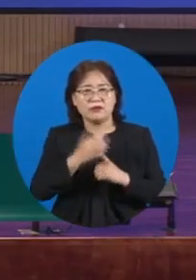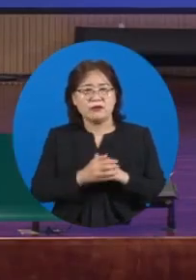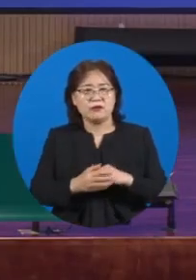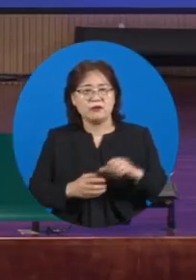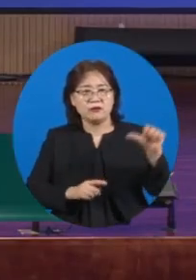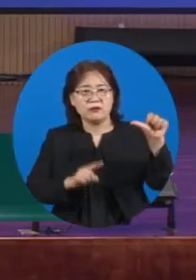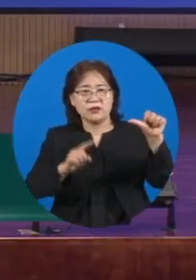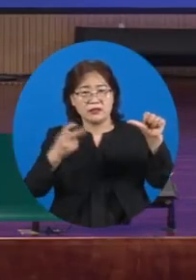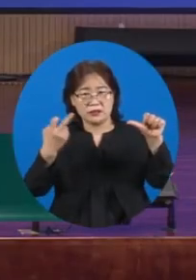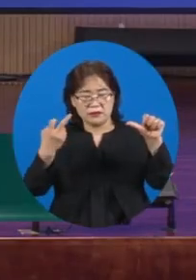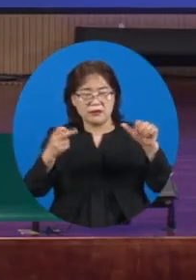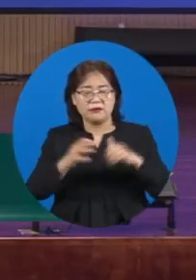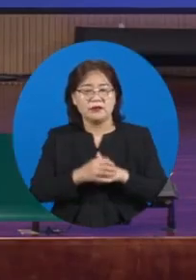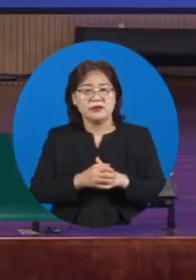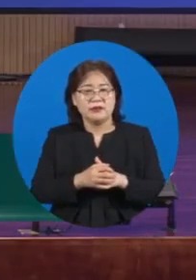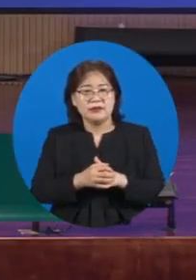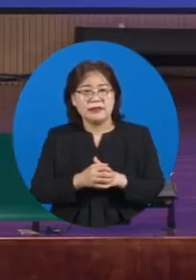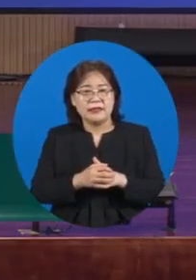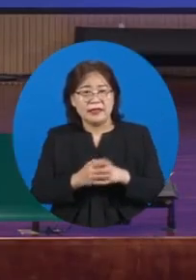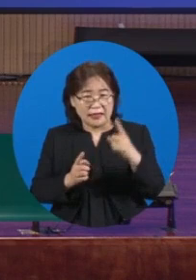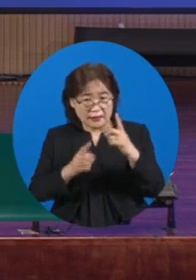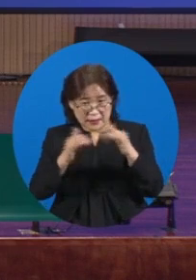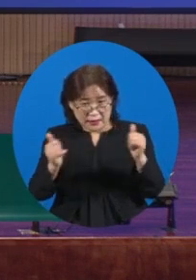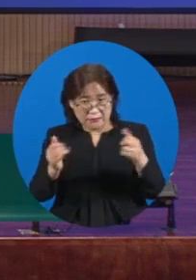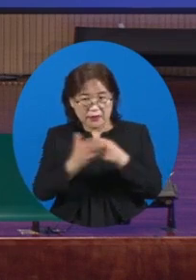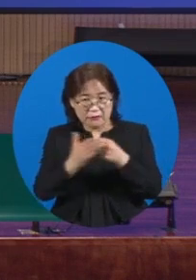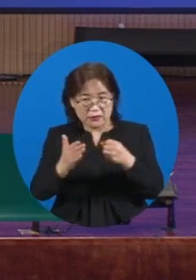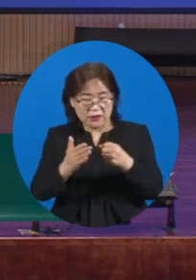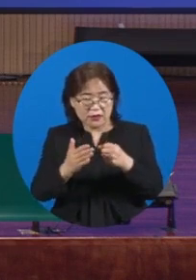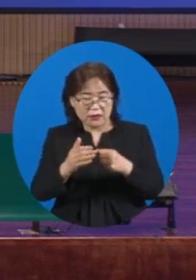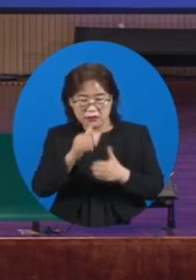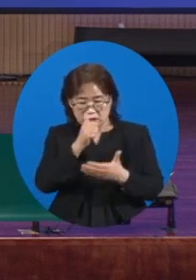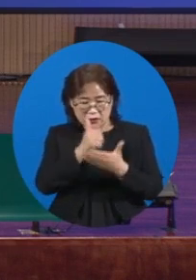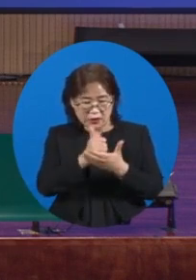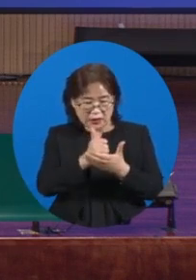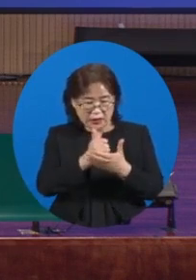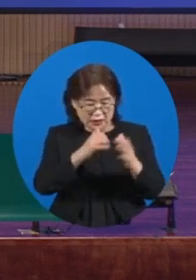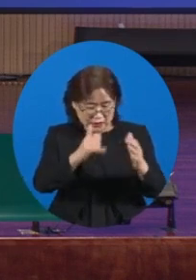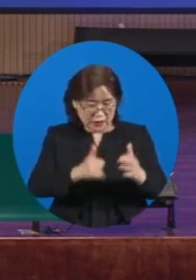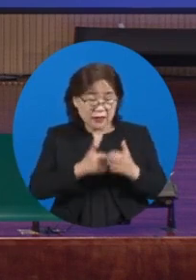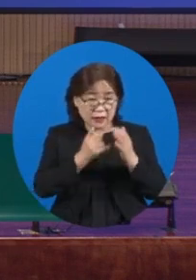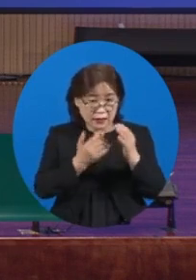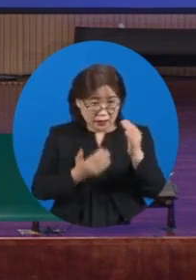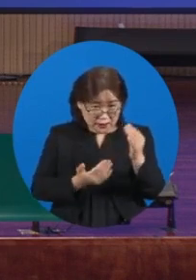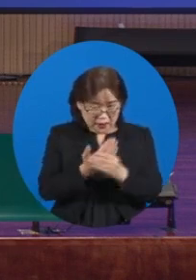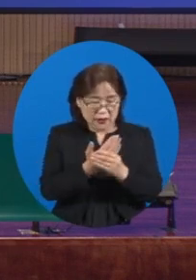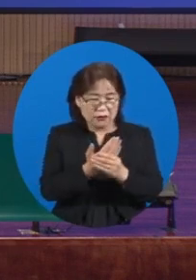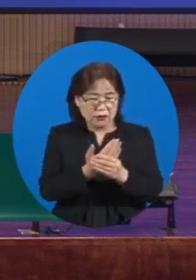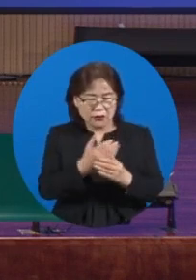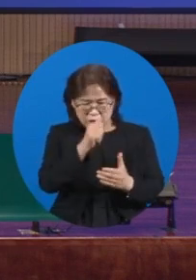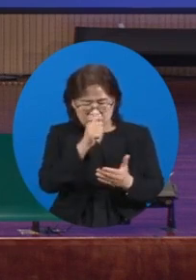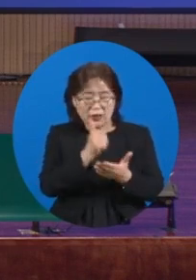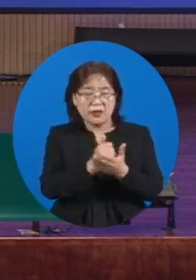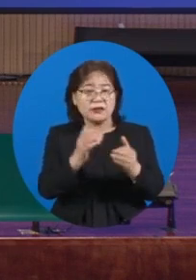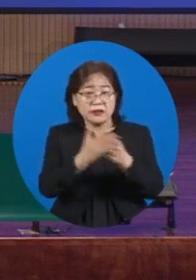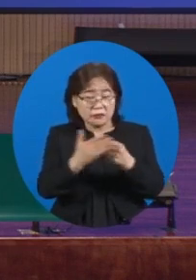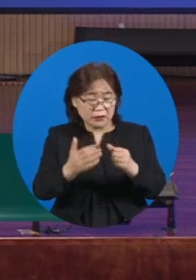다 가지겠습니다 시작 한 사람으로 말미암아 죄가 세상에 들어오고 죄로 말미암아 사망이